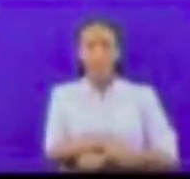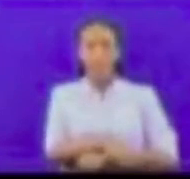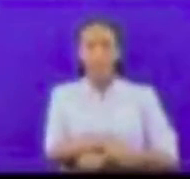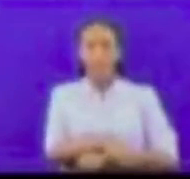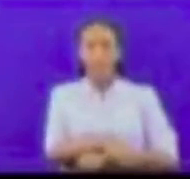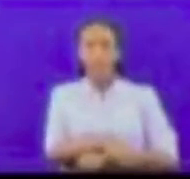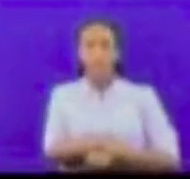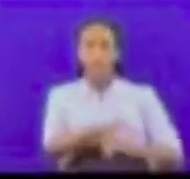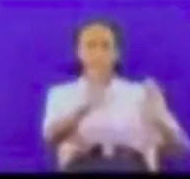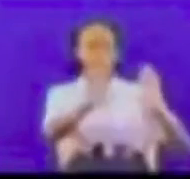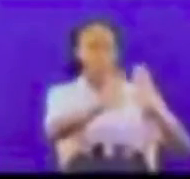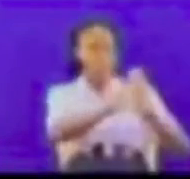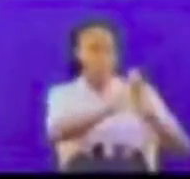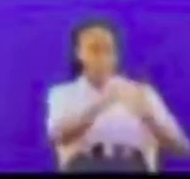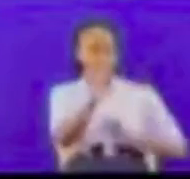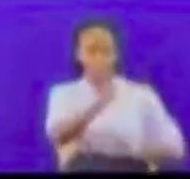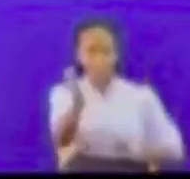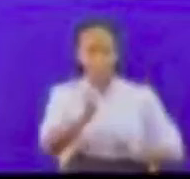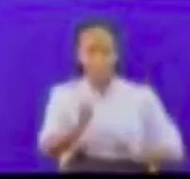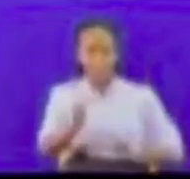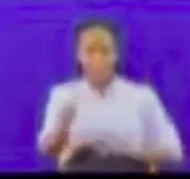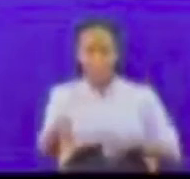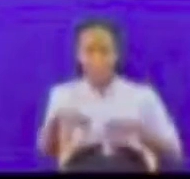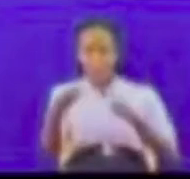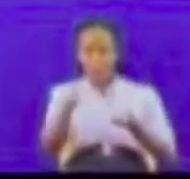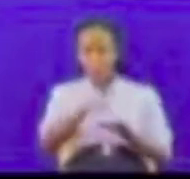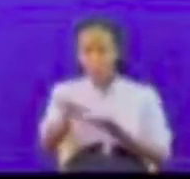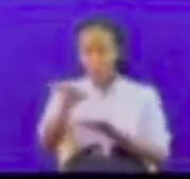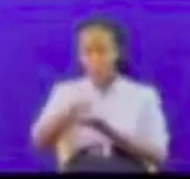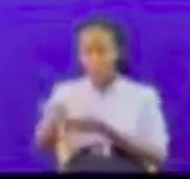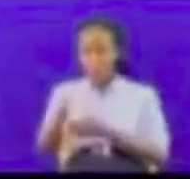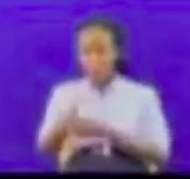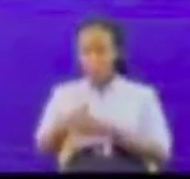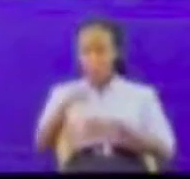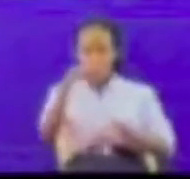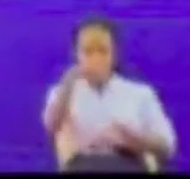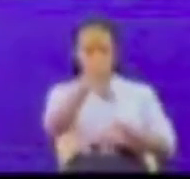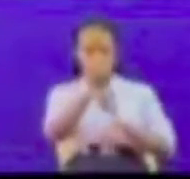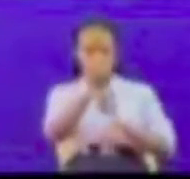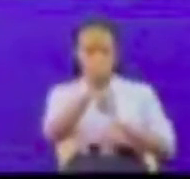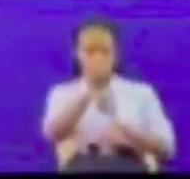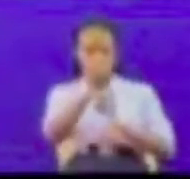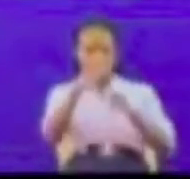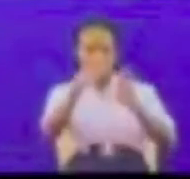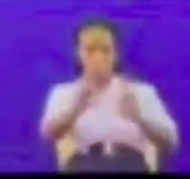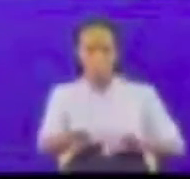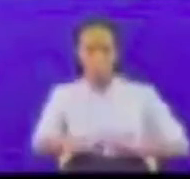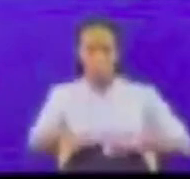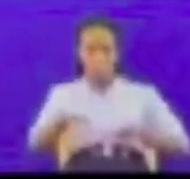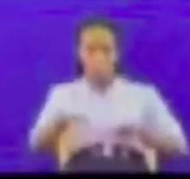Katiba ya Jamhuri ya Muungano wa Tanzania inatoa maelekezo kuhusu muda wa wabunge kushika madaraka yao.